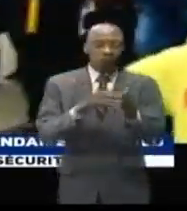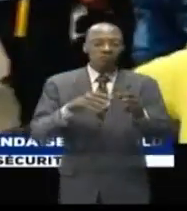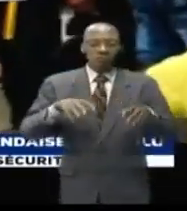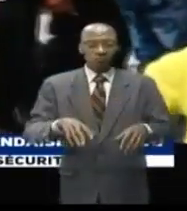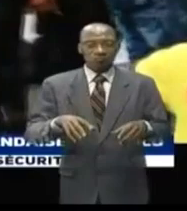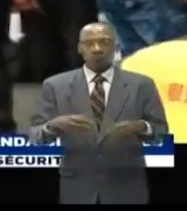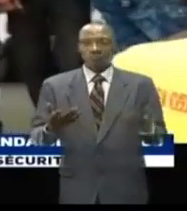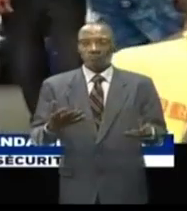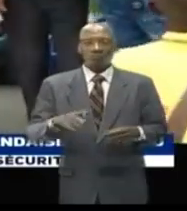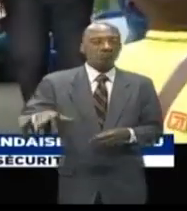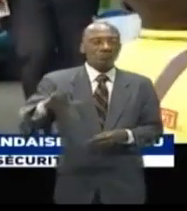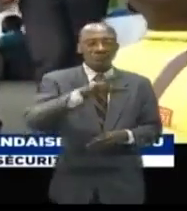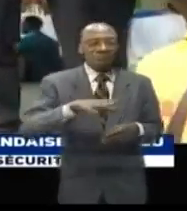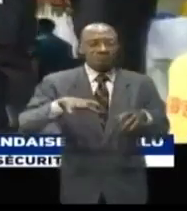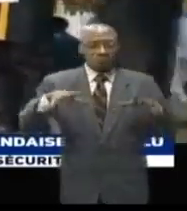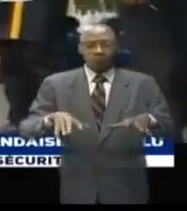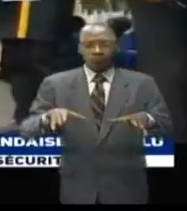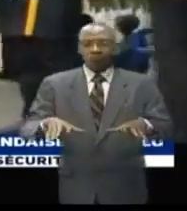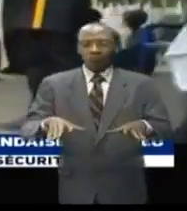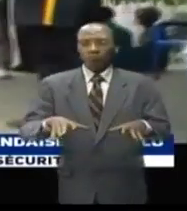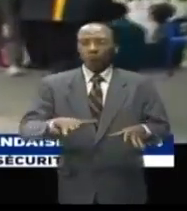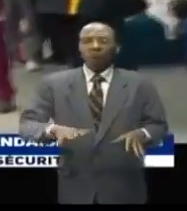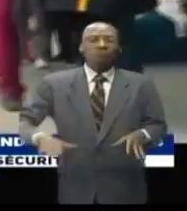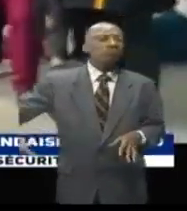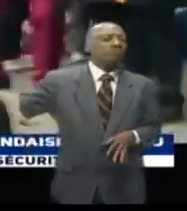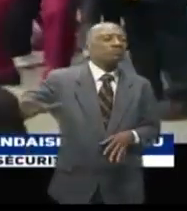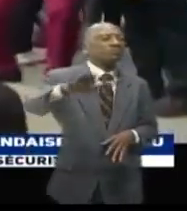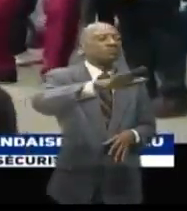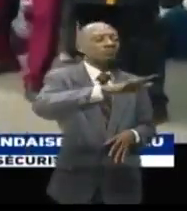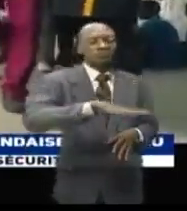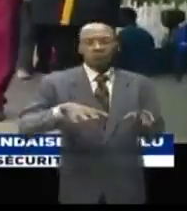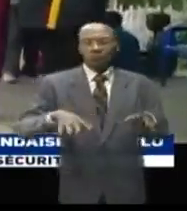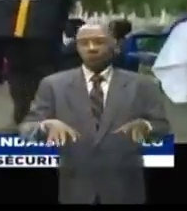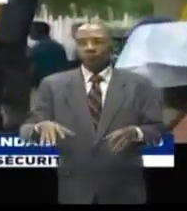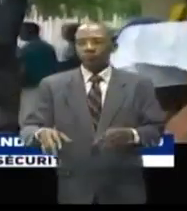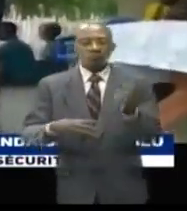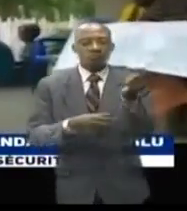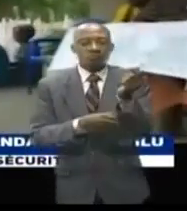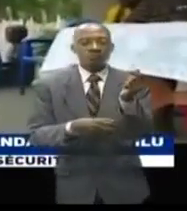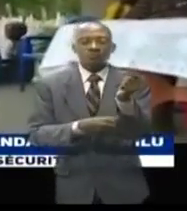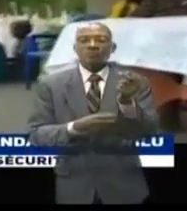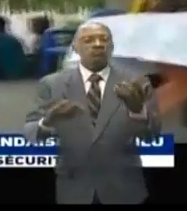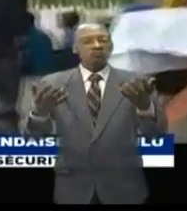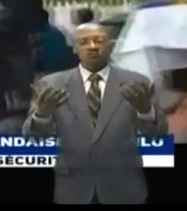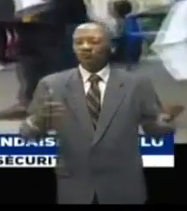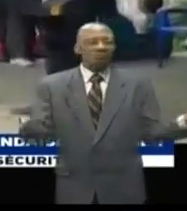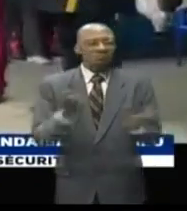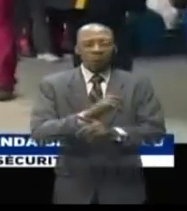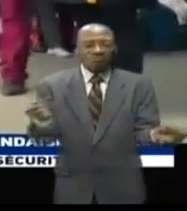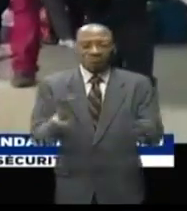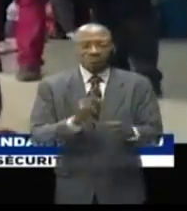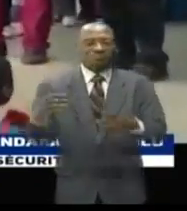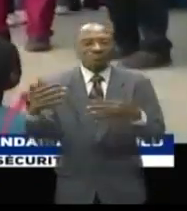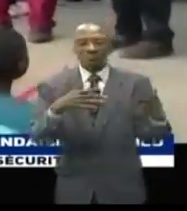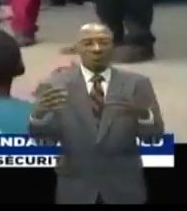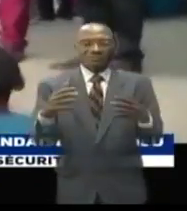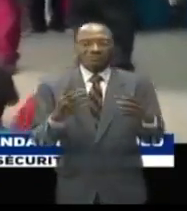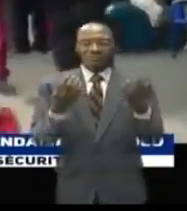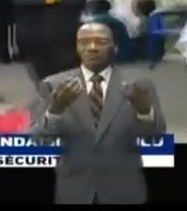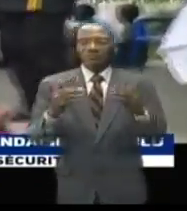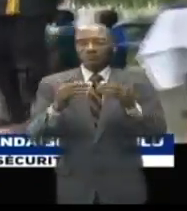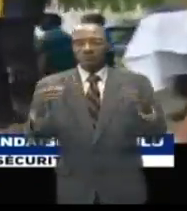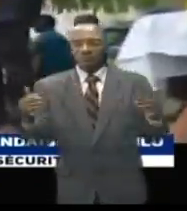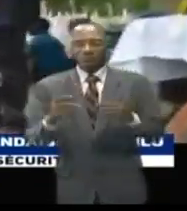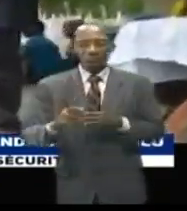frontières c'est le cas du député provincial Franck gatelan qui a mobilisé les forces vives dans les territoires de Congo